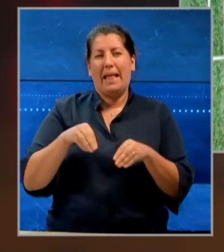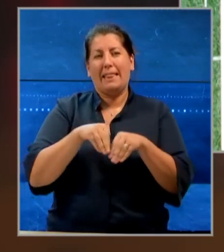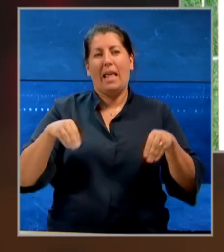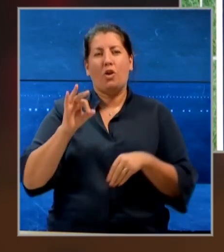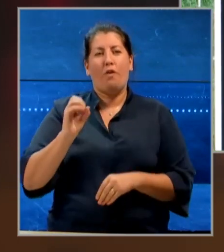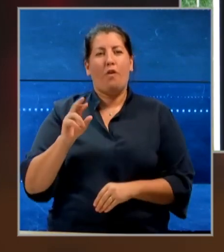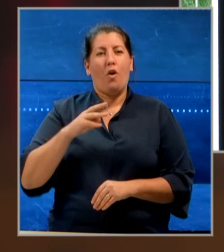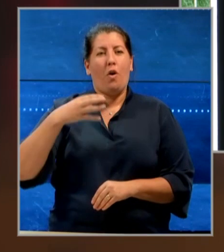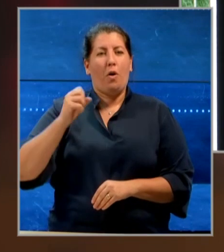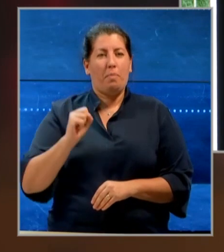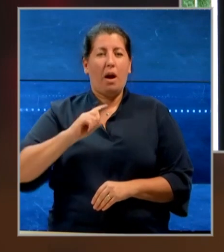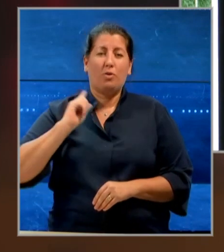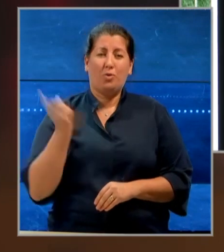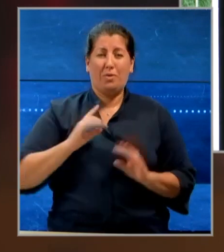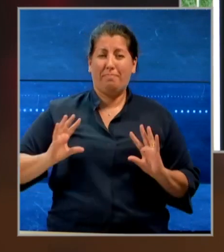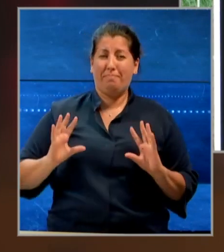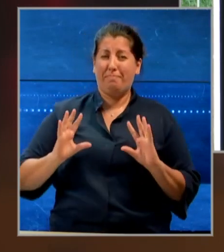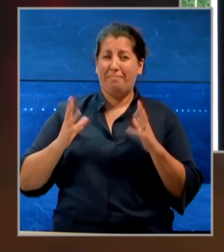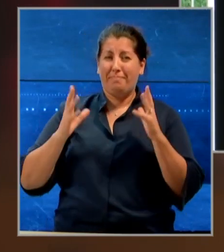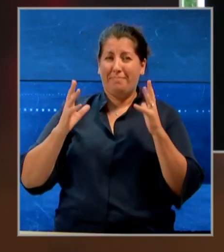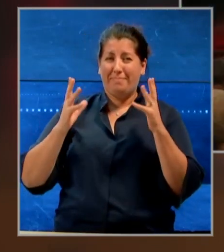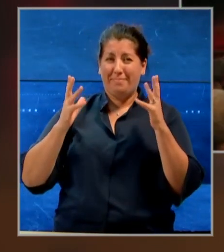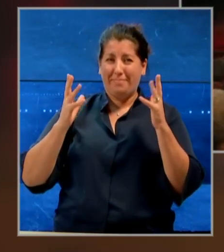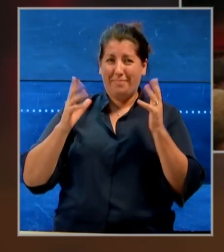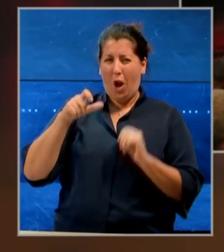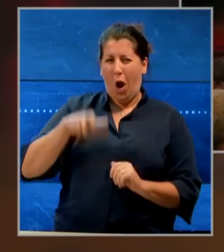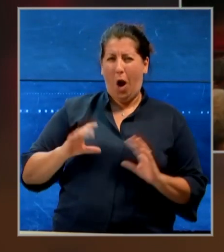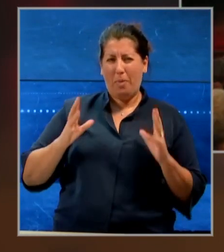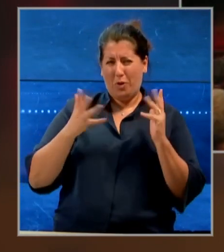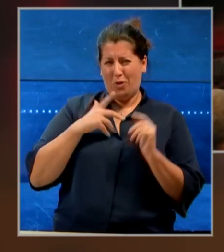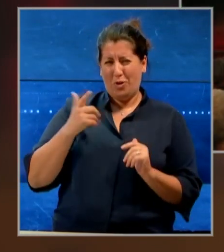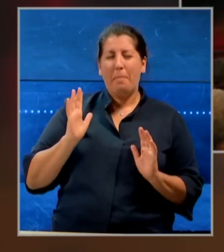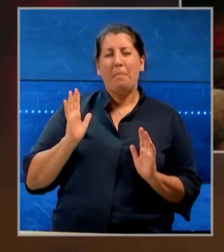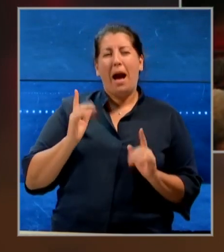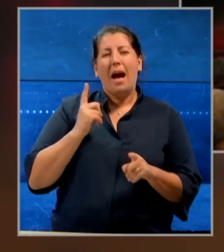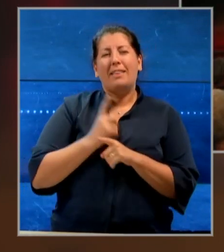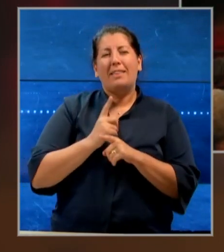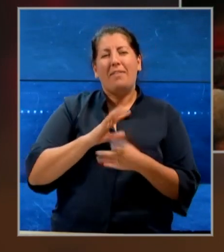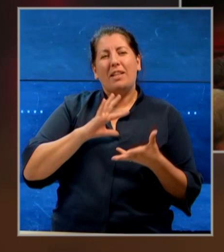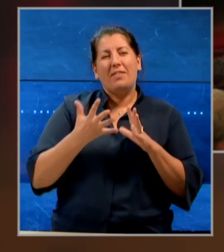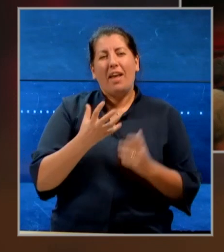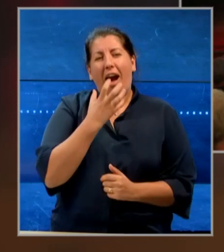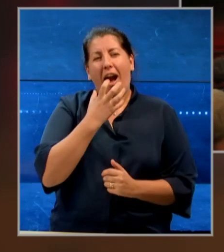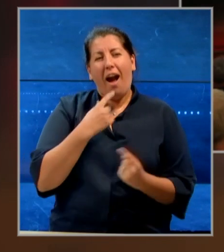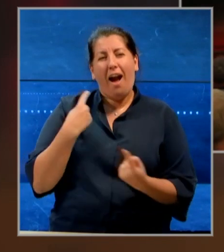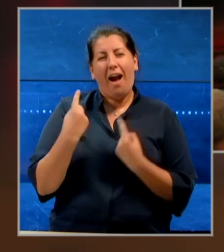siete obbligati a applaudire, poi non ve lo chiederò più, però all'inizio dobbiamo riscaldare un po' l'atmosfera.